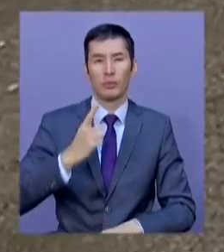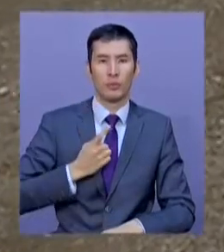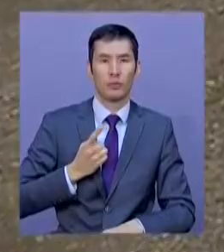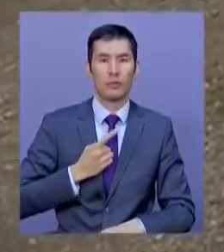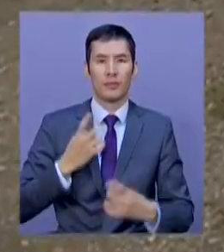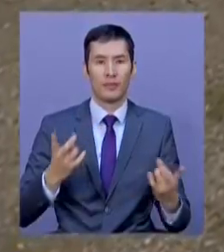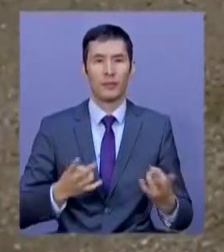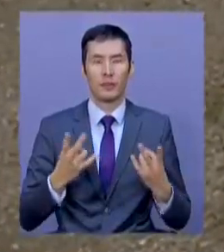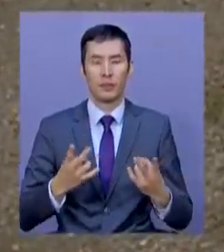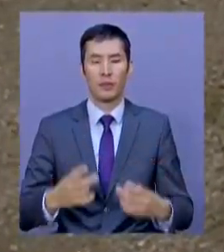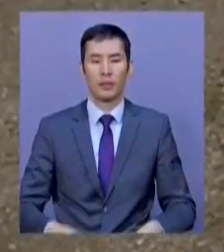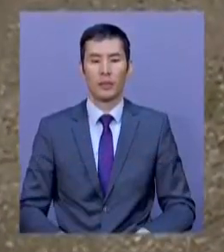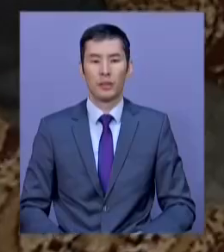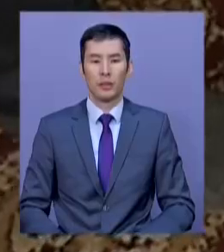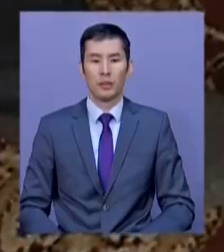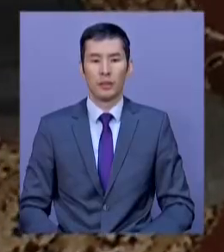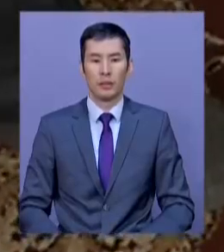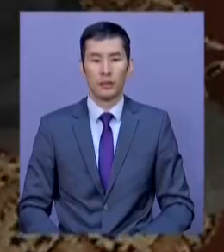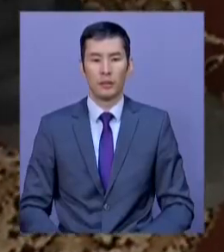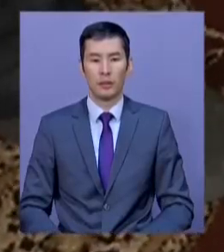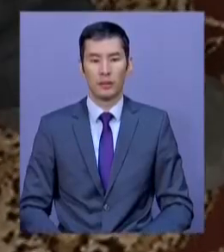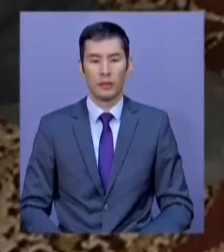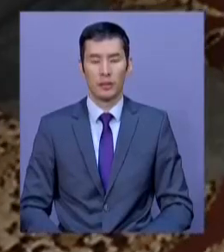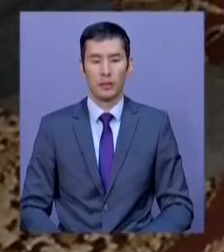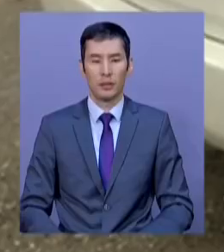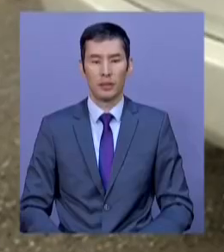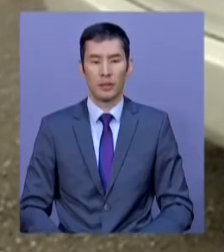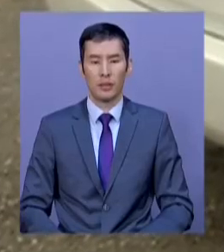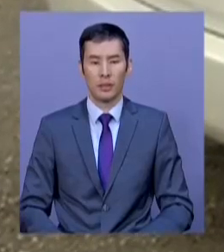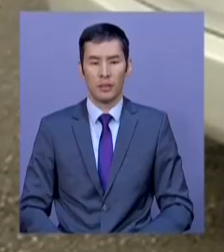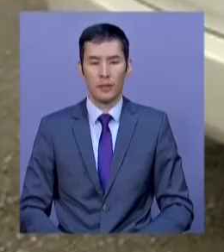қарияларға қолғабыс етуден қалыс қалмайды. Айгерім Ердәулет, Владшишко, Алматы телеарнасы.